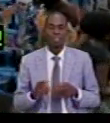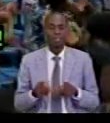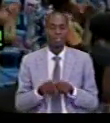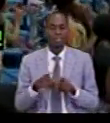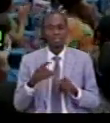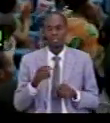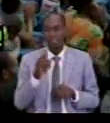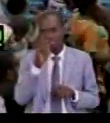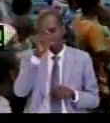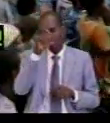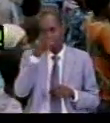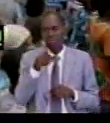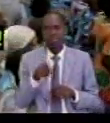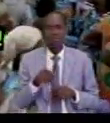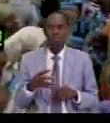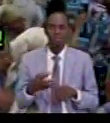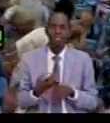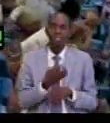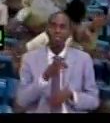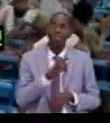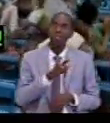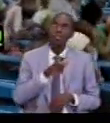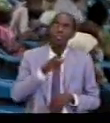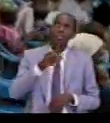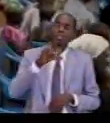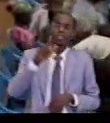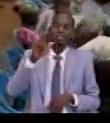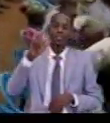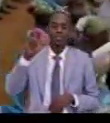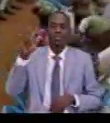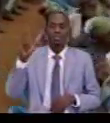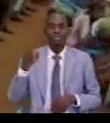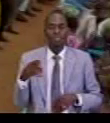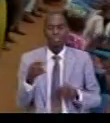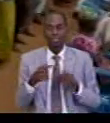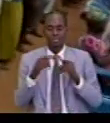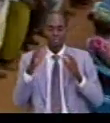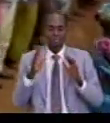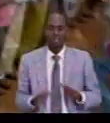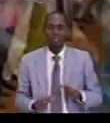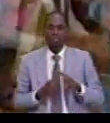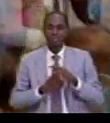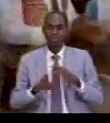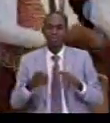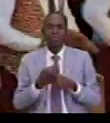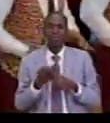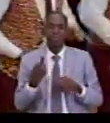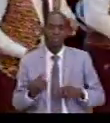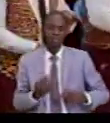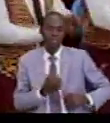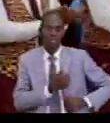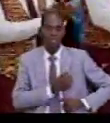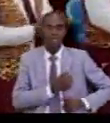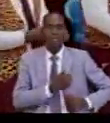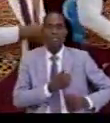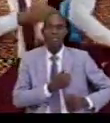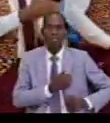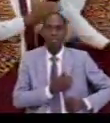Comme l'aigle prend ton envol, l'ennemi fuit devant